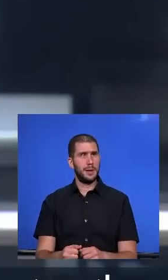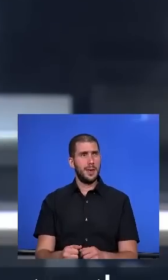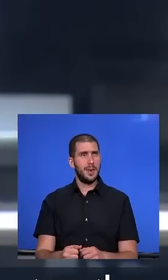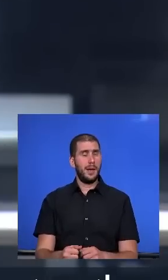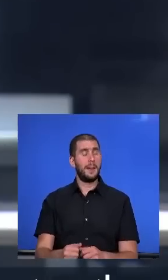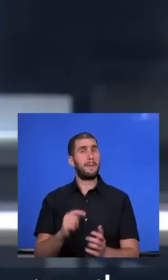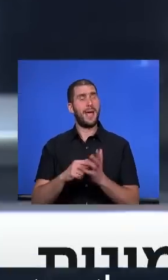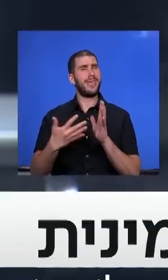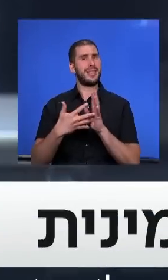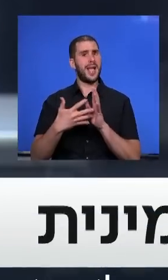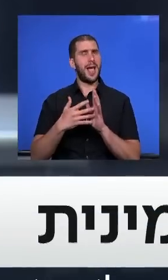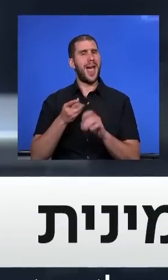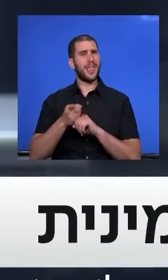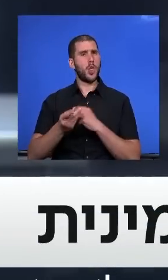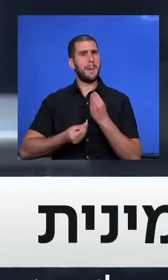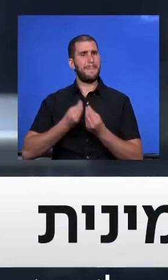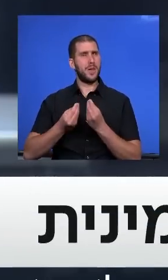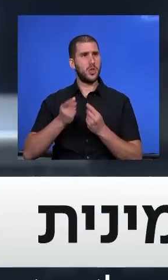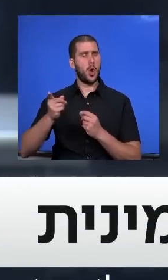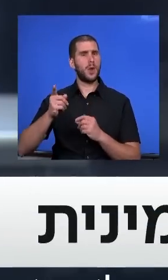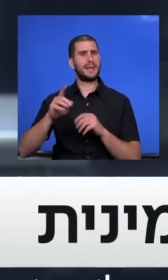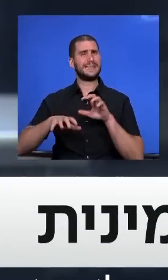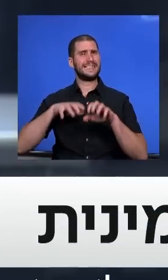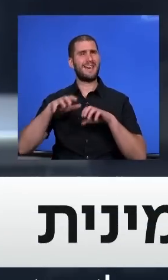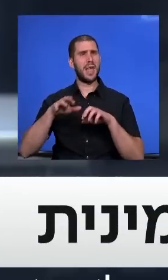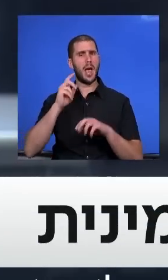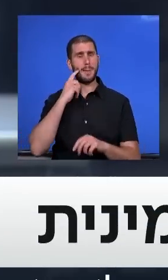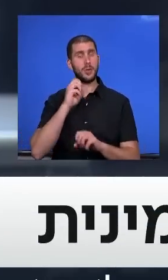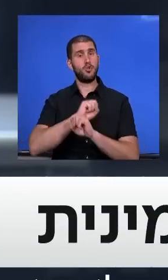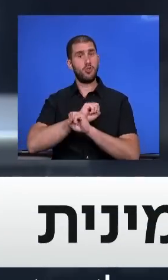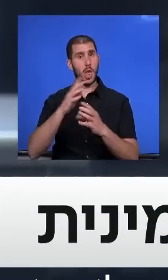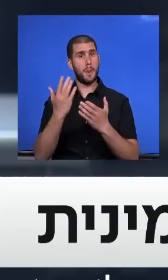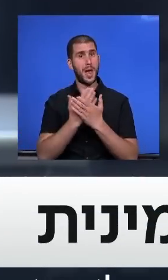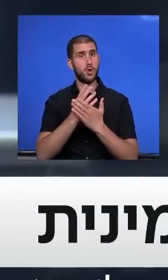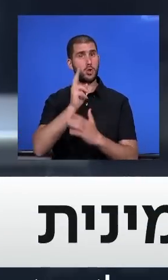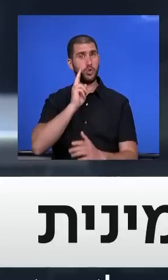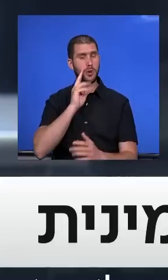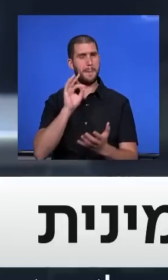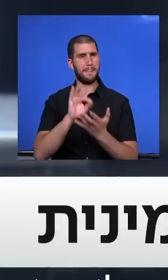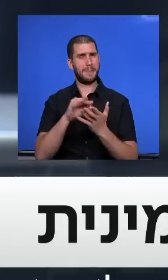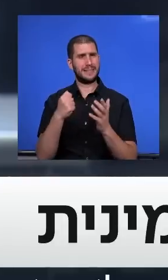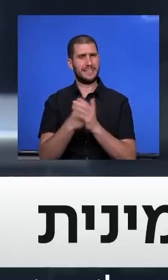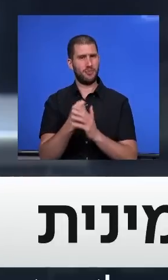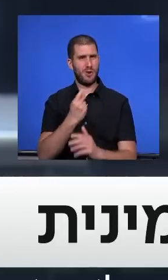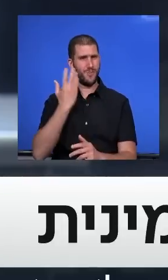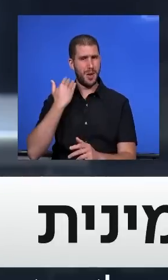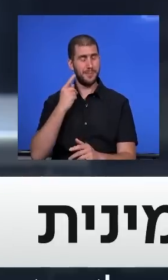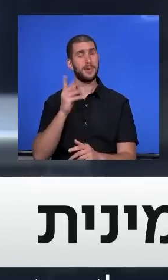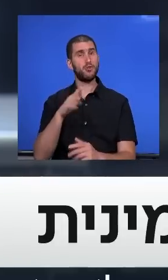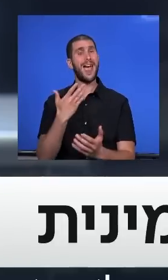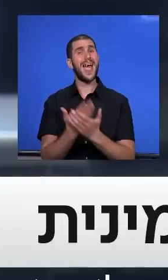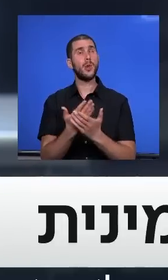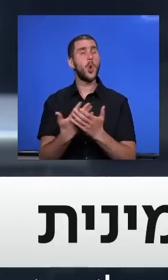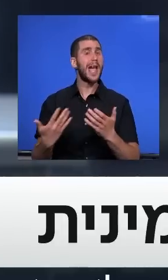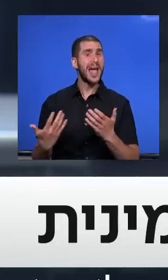בעקבות התחקיר על הטרדות מיניות בספארי ברמת גן ששידרנו כאן בחדשות שישי במהלך סוף השבוע, מגיעות עדויות